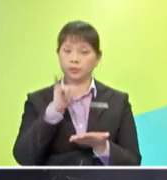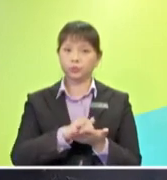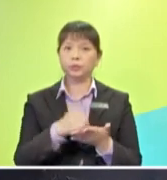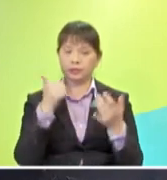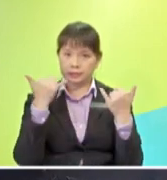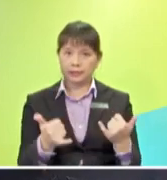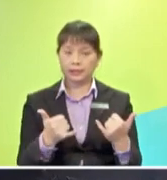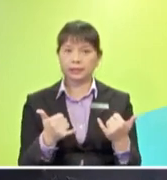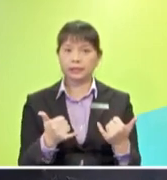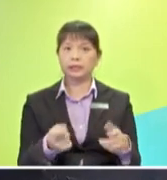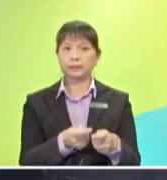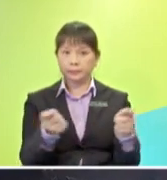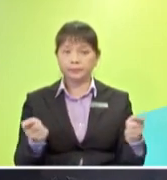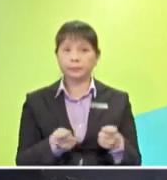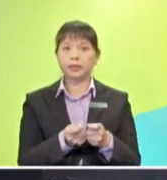penghimpunan